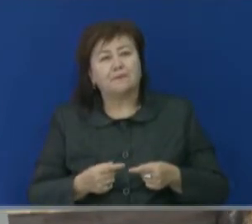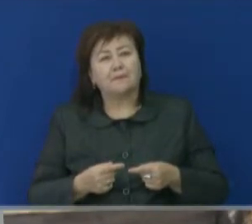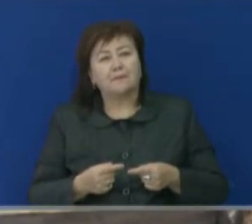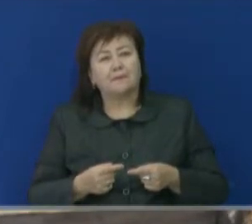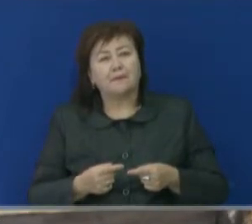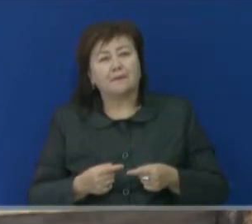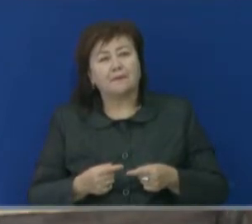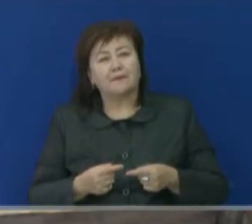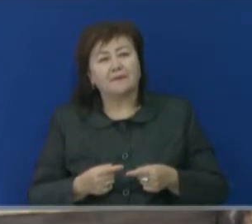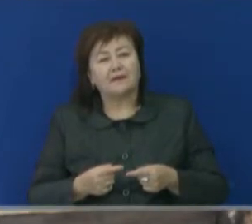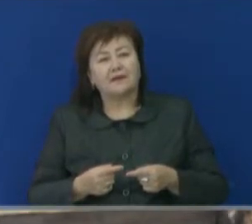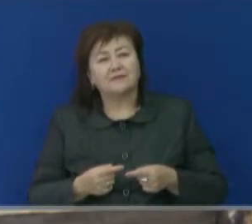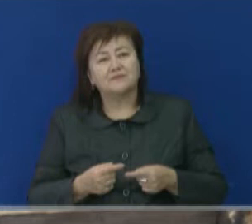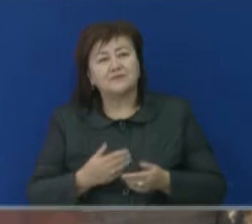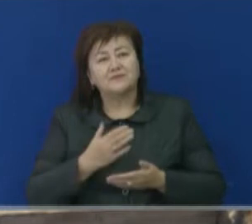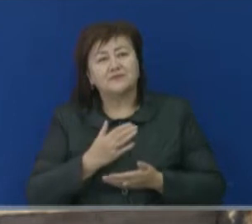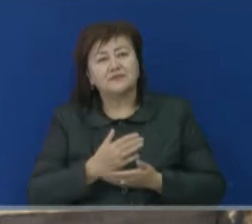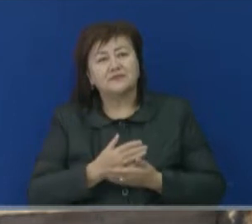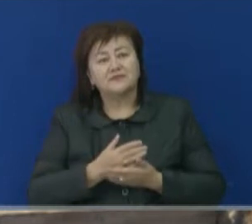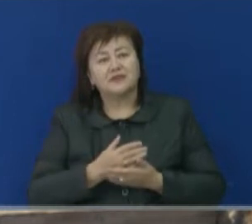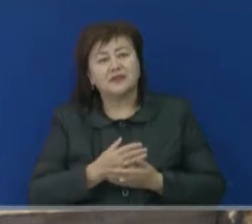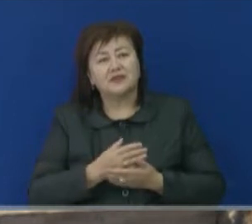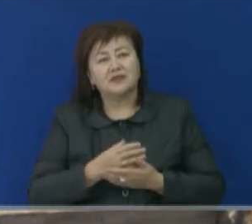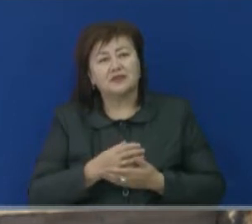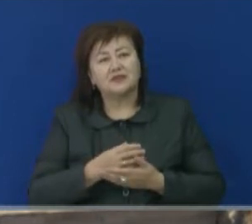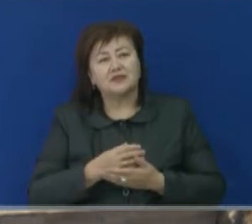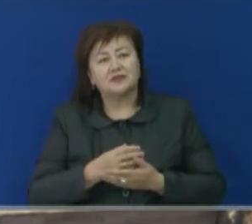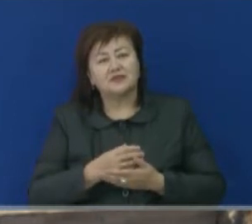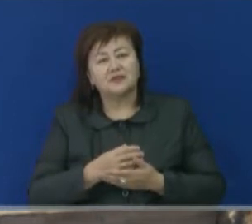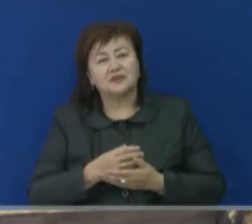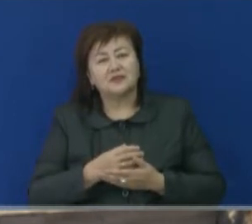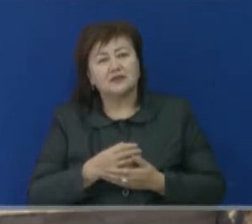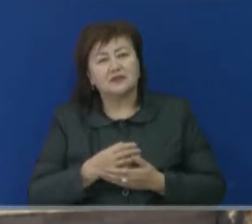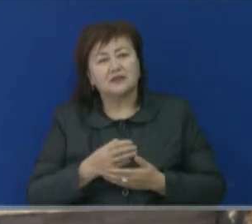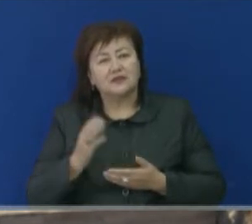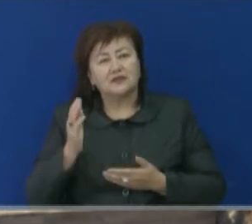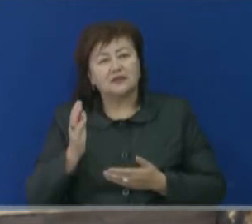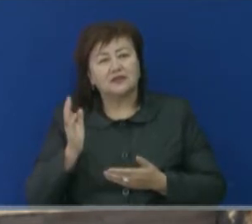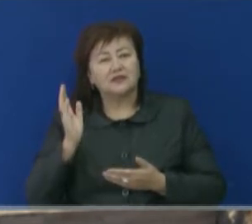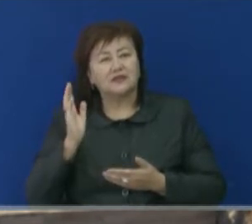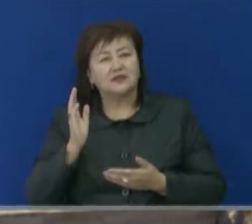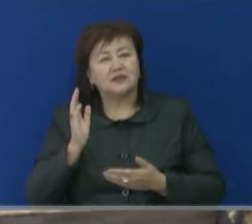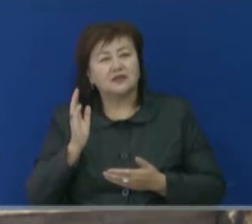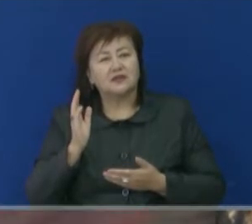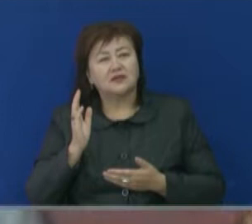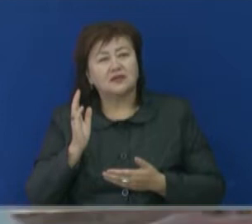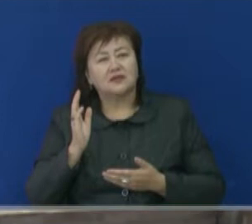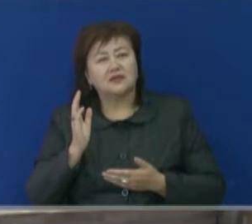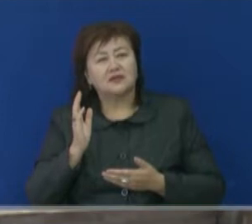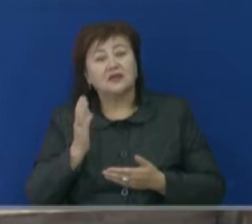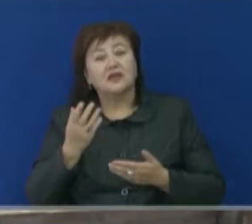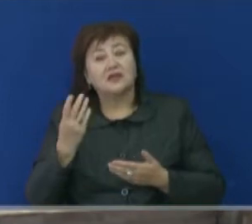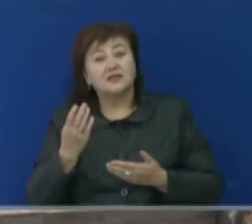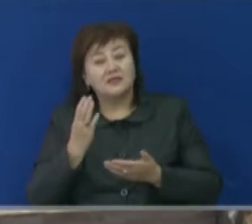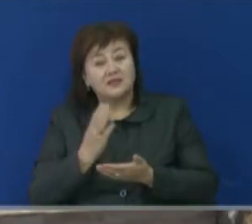белгіленді, ішінде дәретханасы бар. Әйел адамдарға жаңағы 30-40 адамды әйел адам ол жаққа бөлек кіріледі,